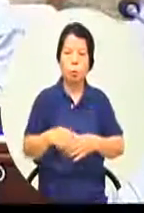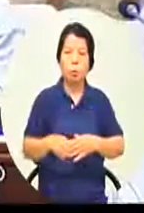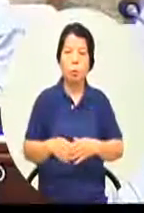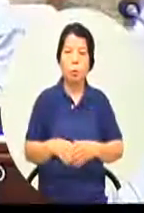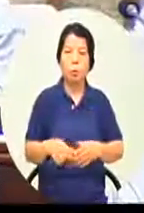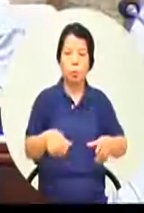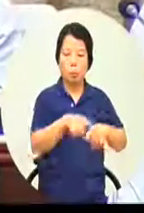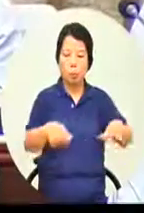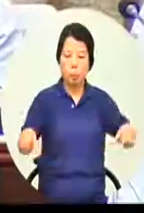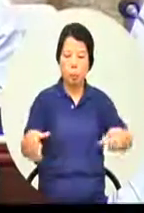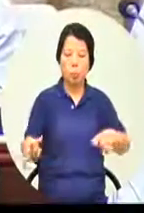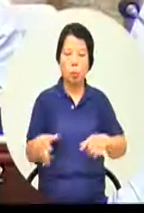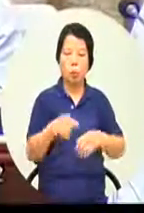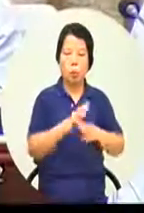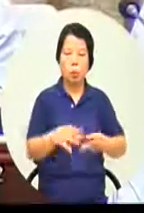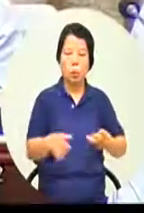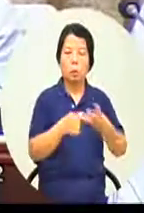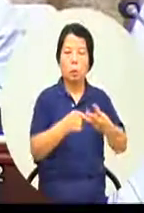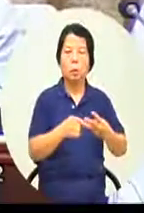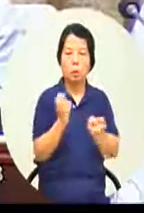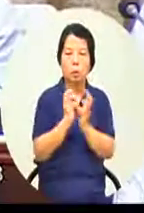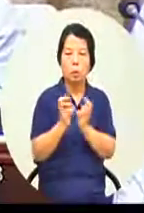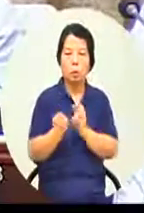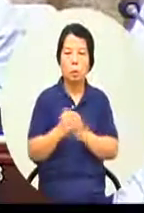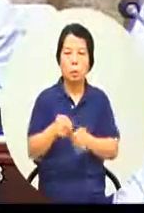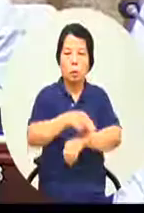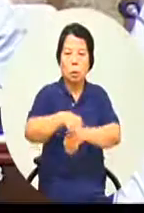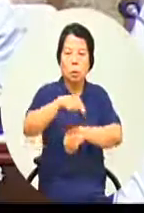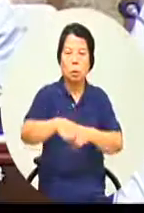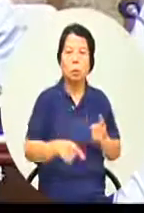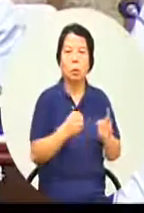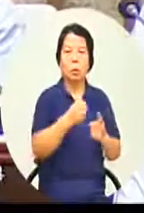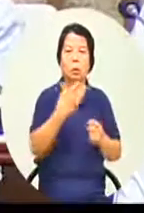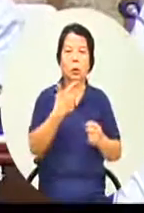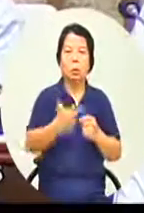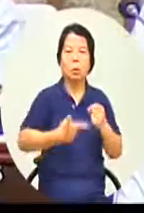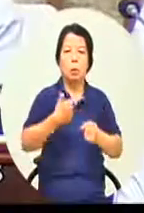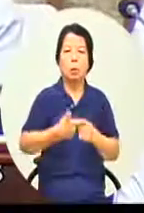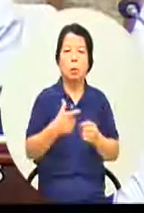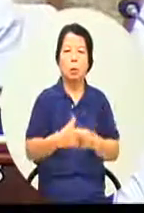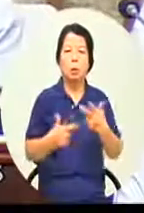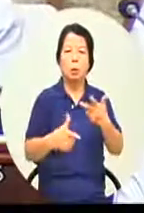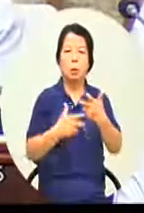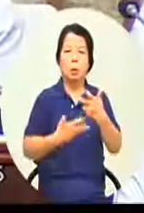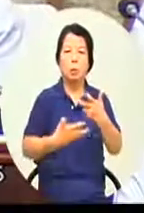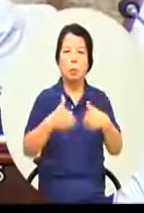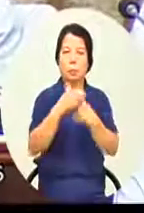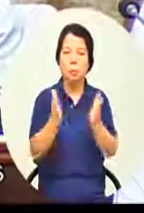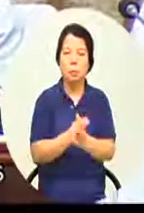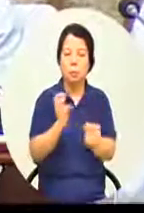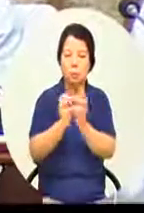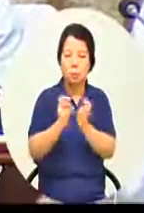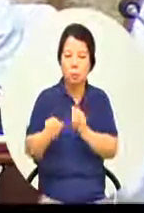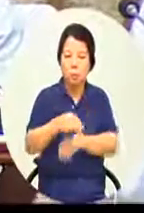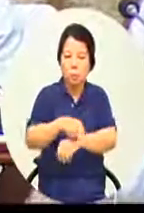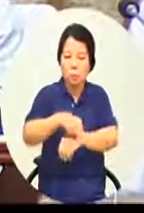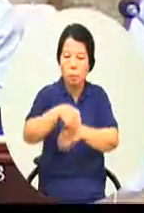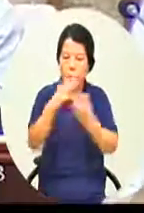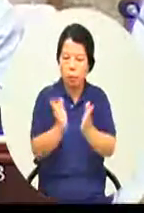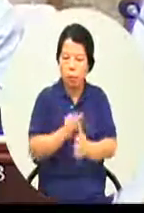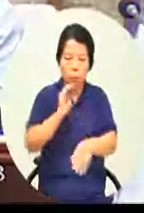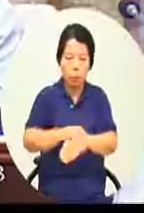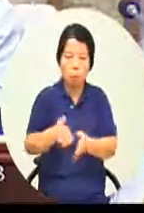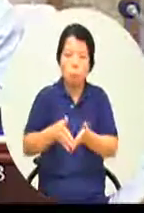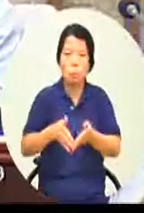分，也就是说我们第三期的细部设计部分，会在106年7月8号设计的部分就要全部都完成。那整